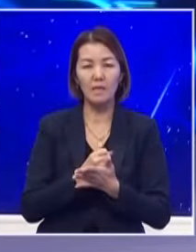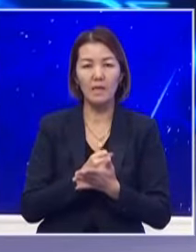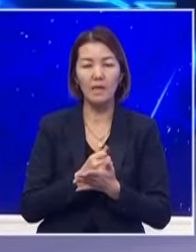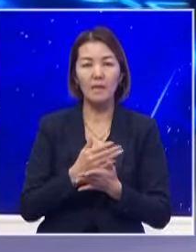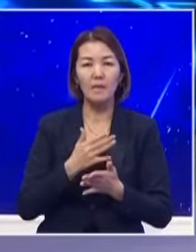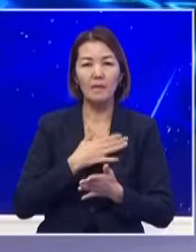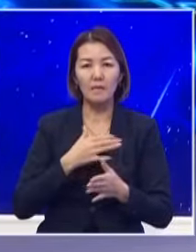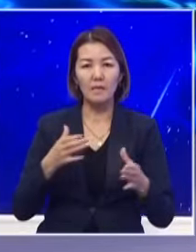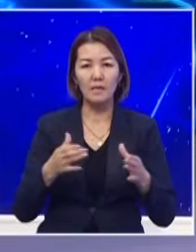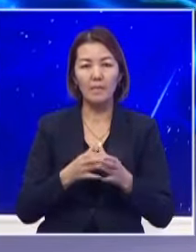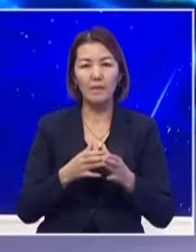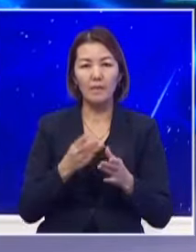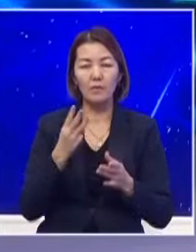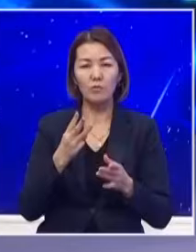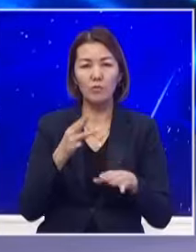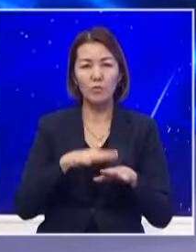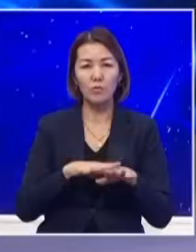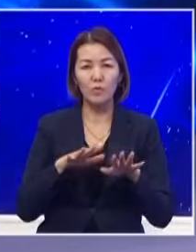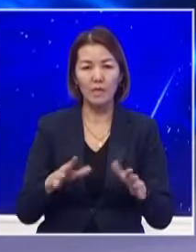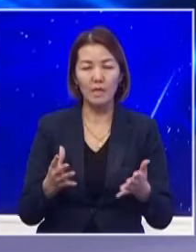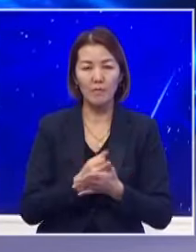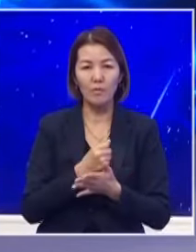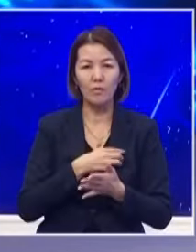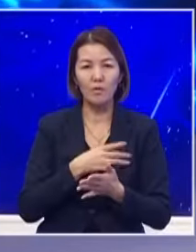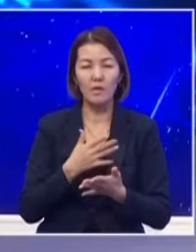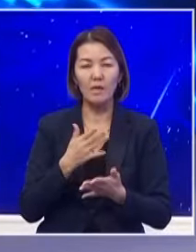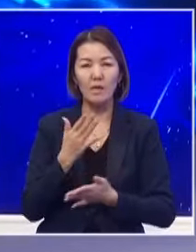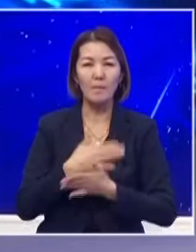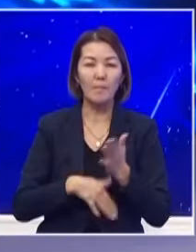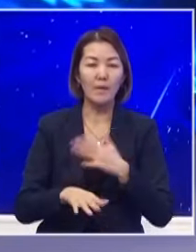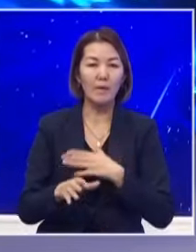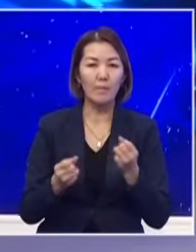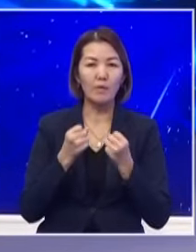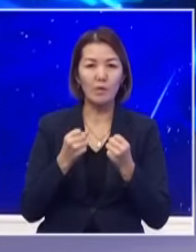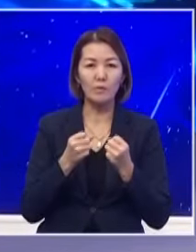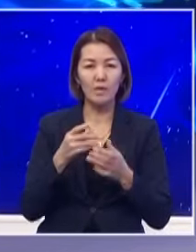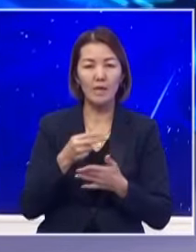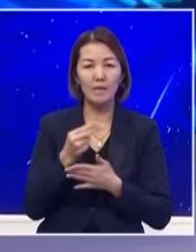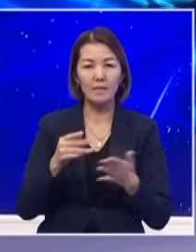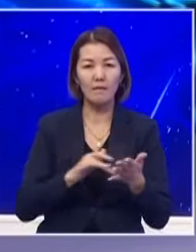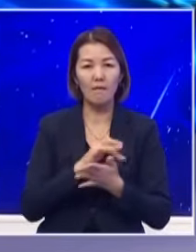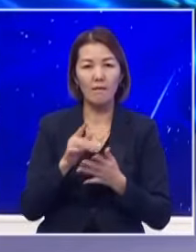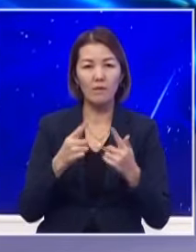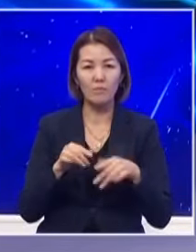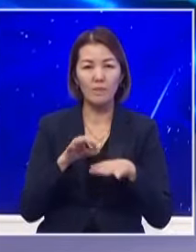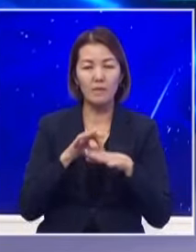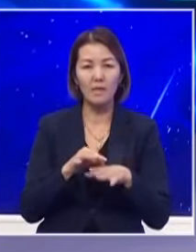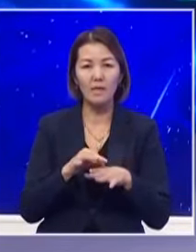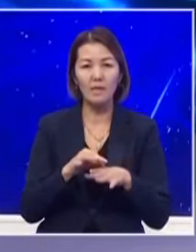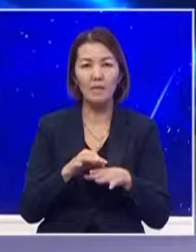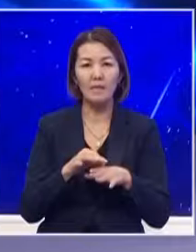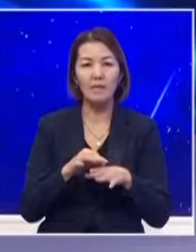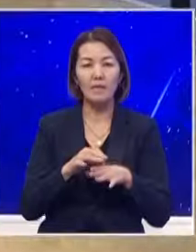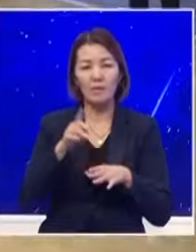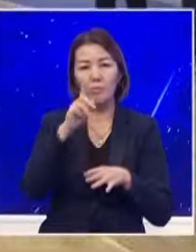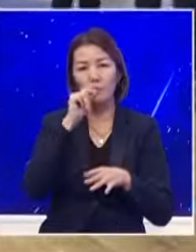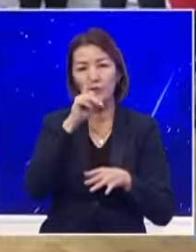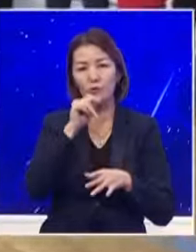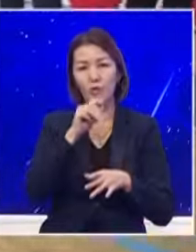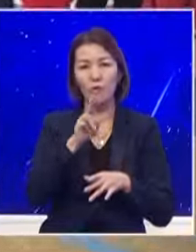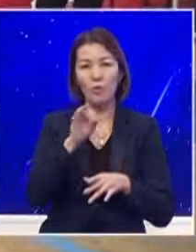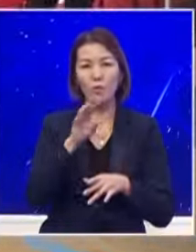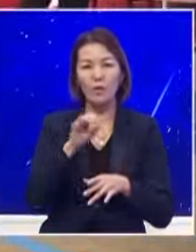жерлестеріміз командалық есепте 3-ші орыннан көрінді. Паралимпиадалық спорт түрі Астана қаласында ұйымдастырылған еді. Ерлер арасында